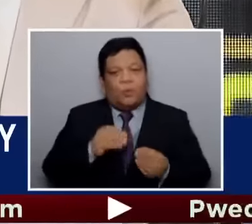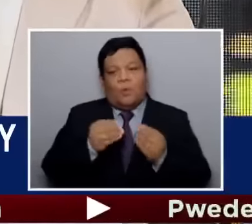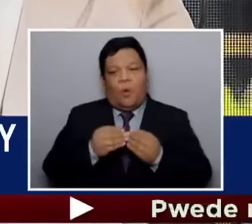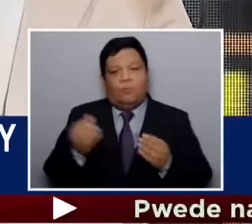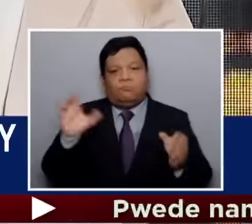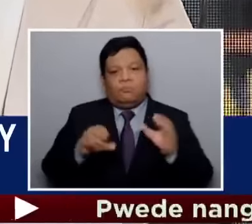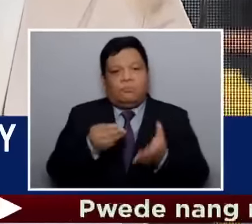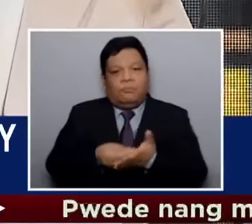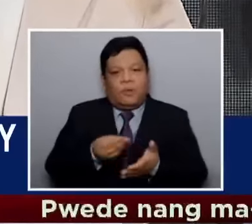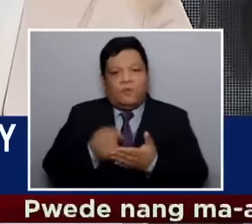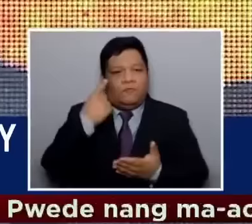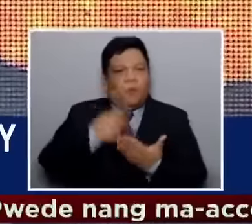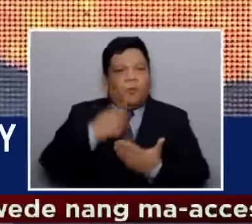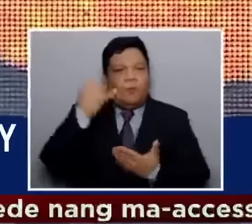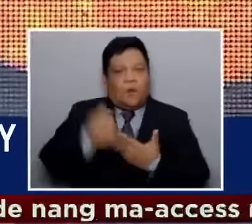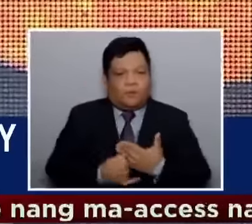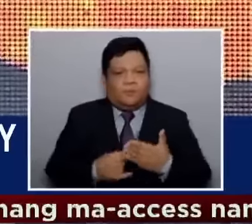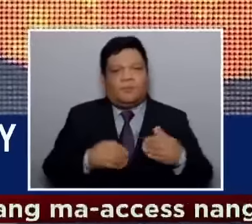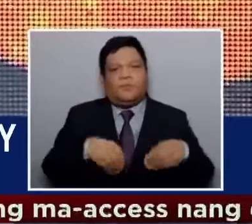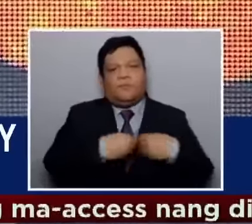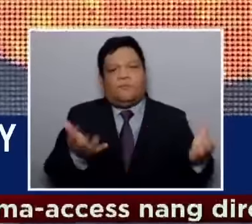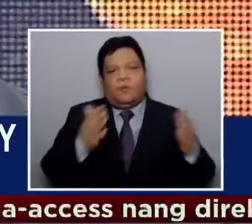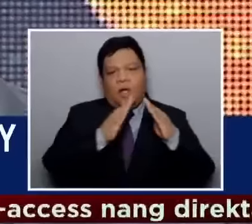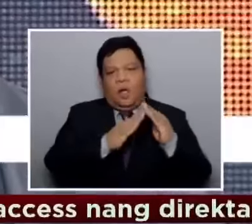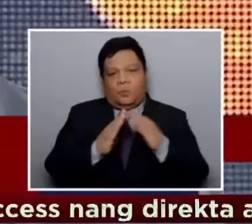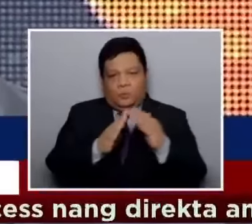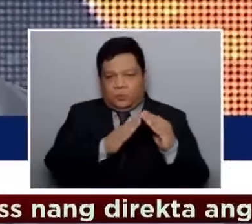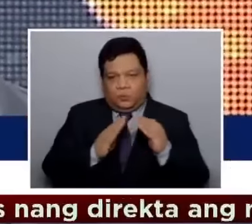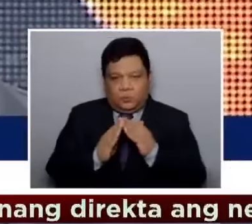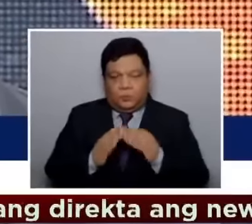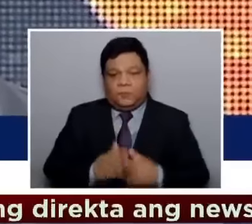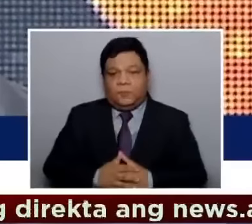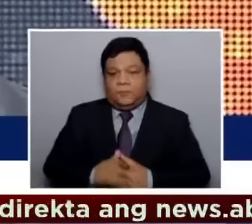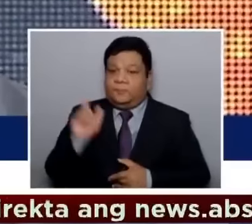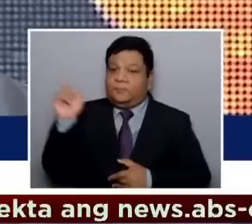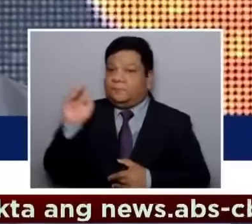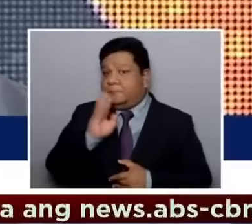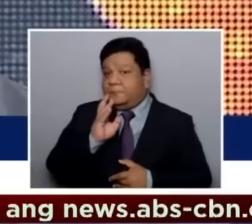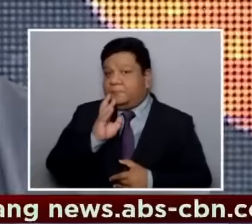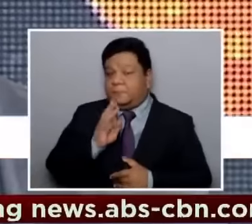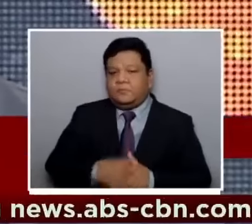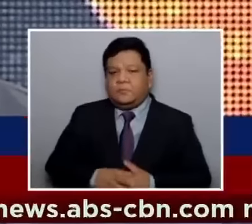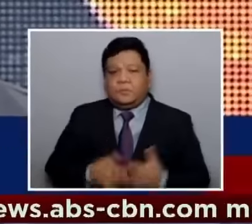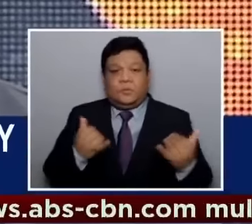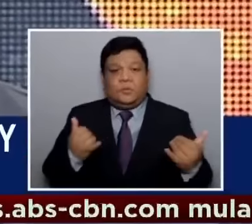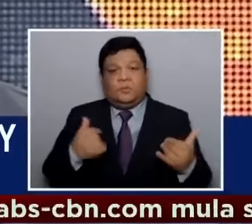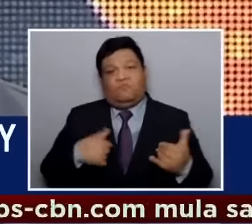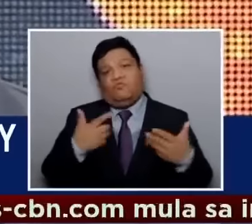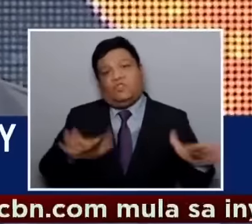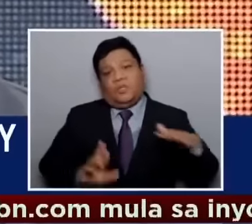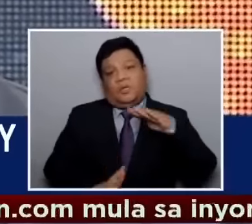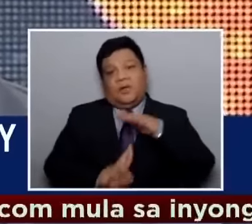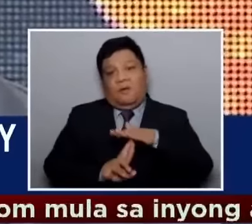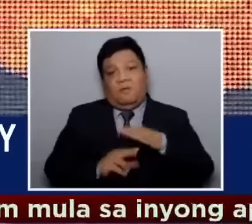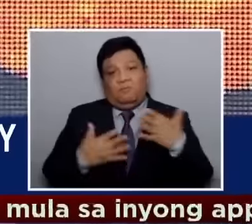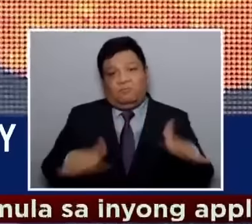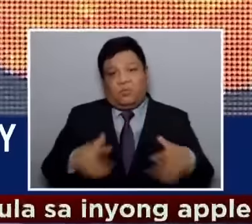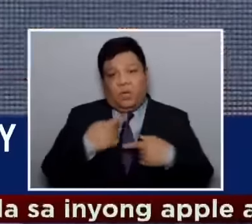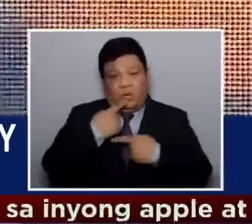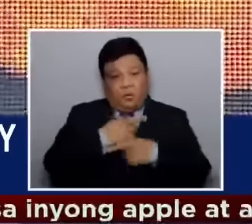kanyang proyektong pabahay. Sa ngayon, ang alam ko, nag-retire na ako, nag-announce na ako ng